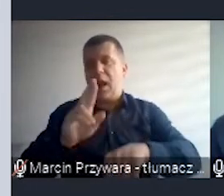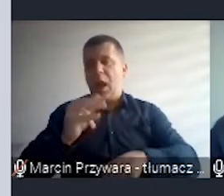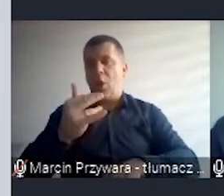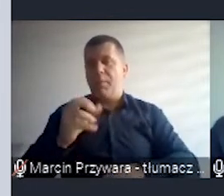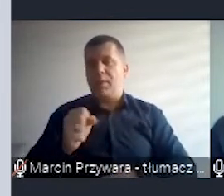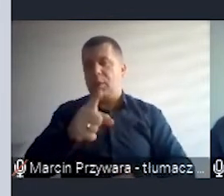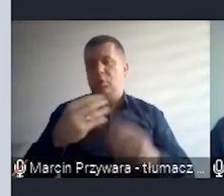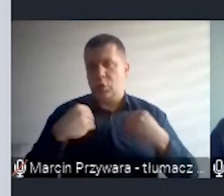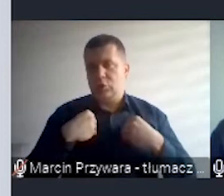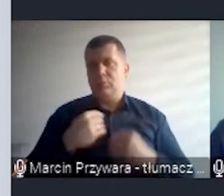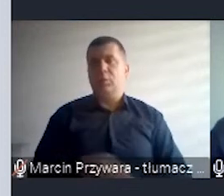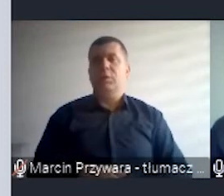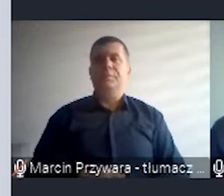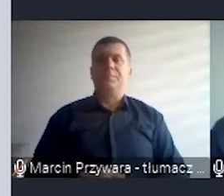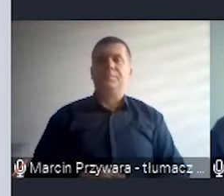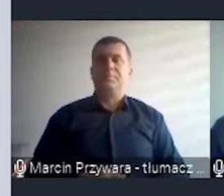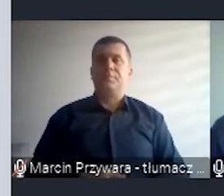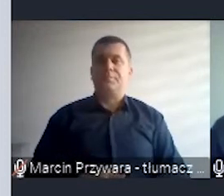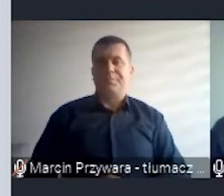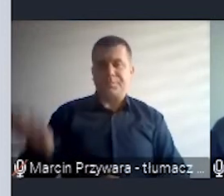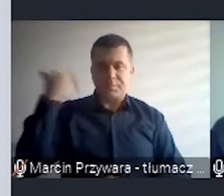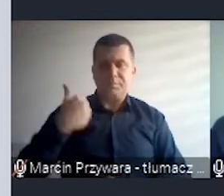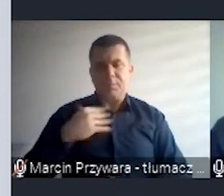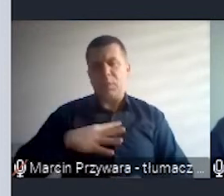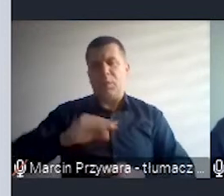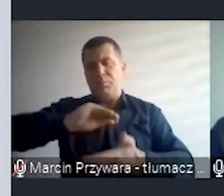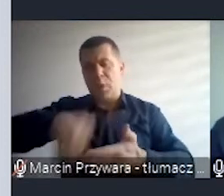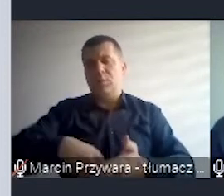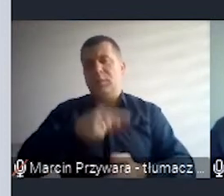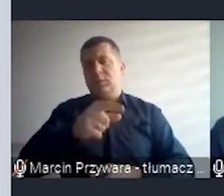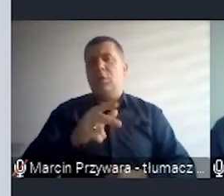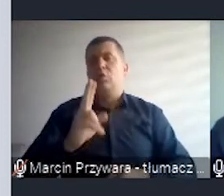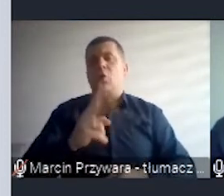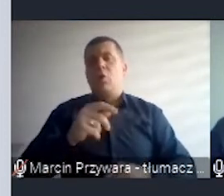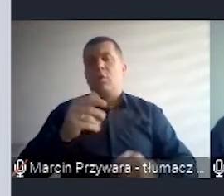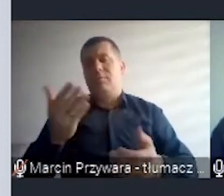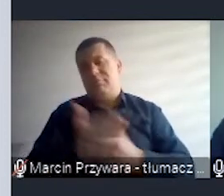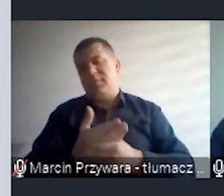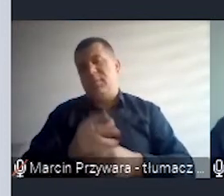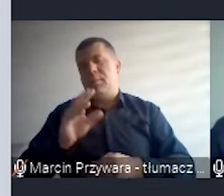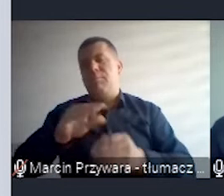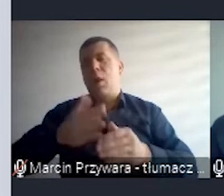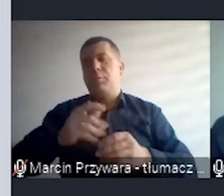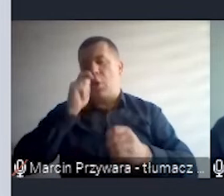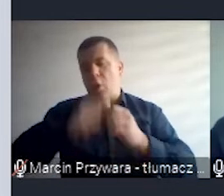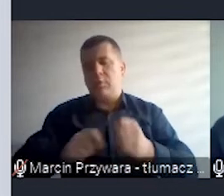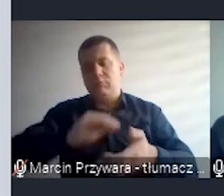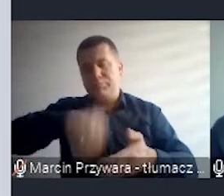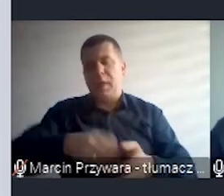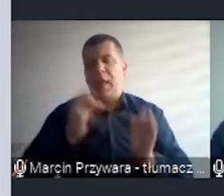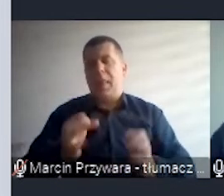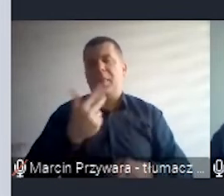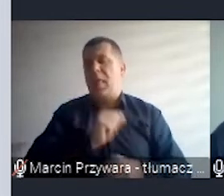Państwo otrzymują. Kiedyś była podpisywana przez podmiot kontrolowany, no teraz nie jest z